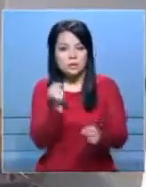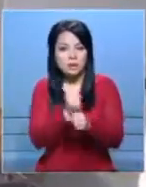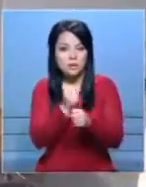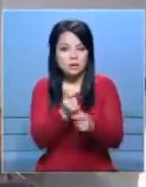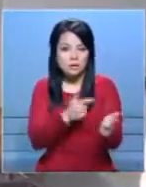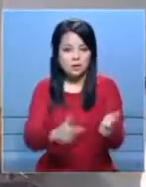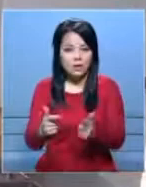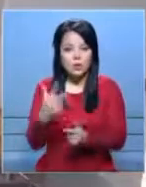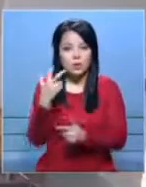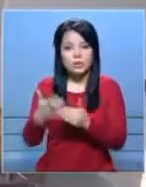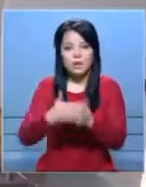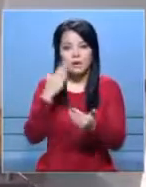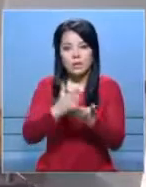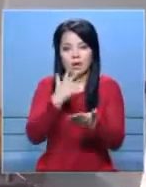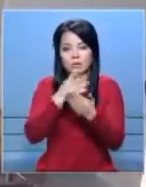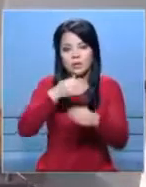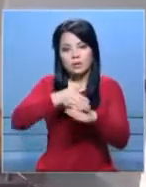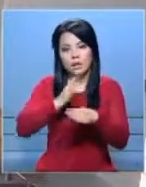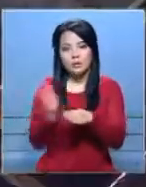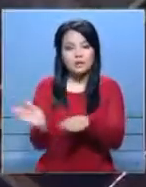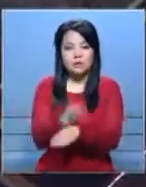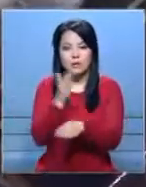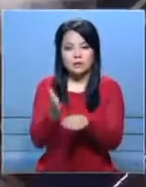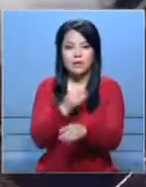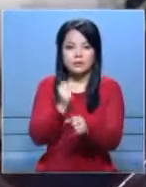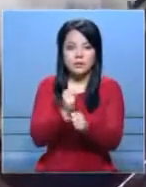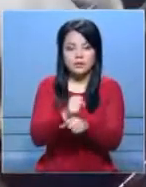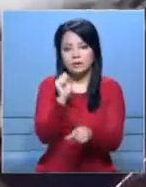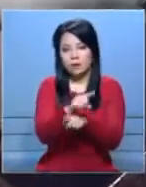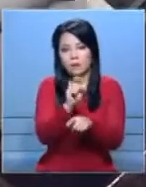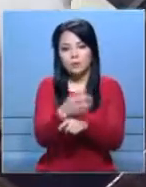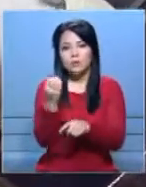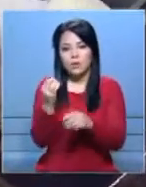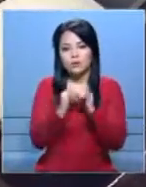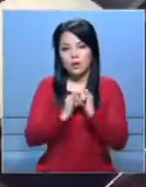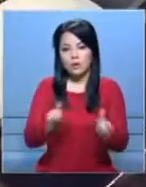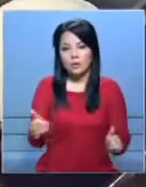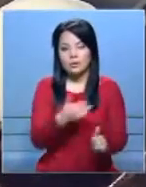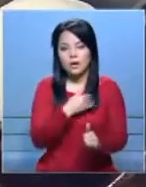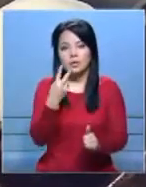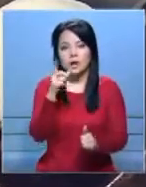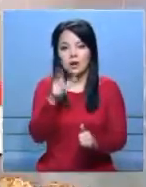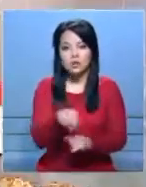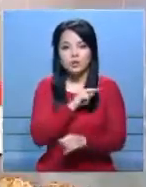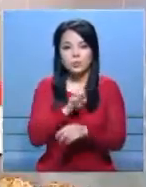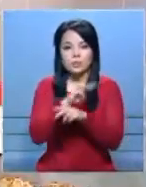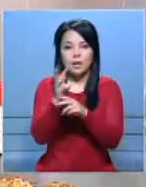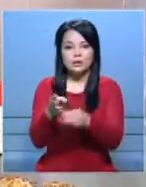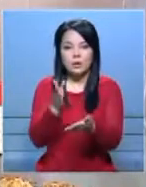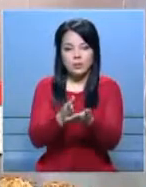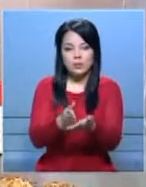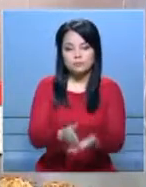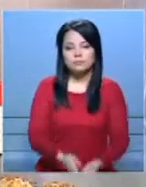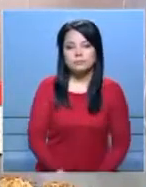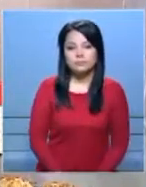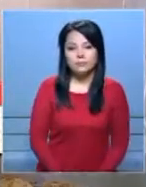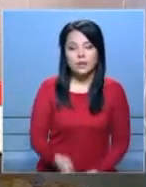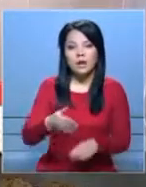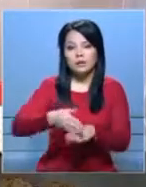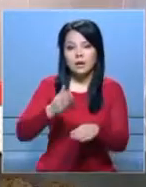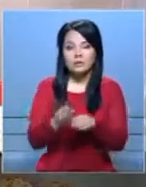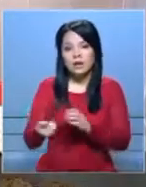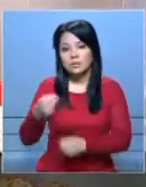нан шығарылады. Тапсырыс артса, өнім көлемін ұлғайтуға мүмкіндік бар. Әзірге мұнда 2 адам жұмыспен қамтылған. Нанды